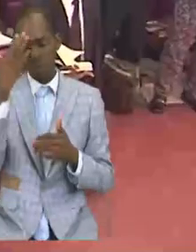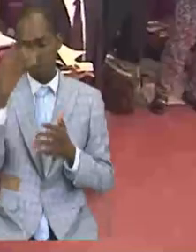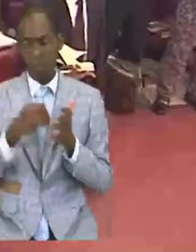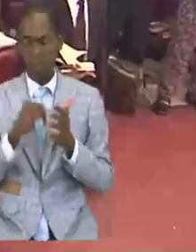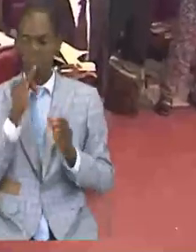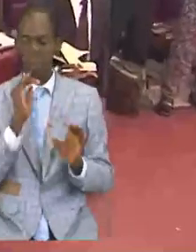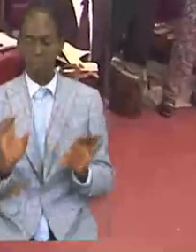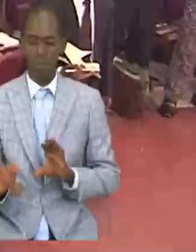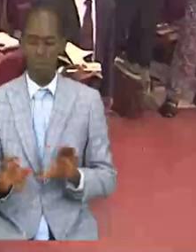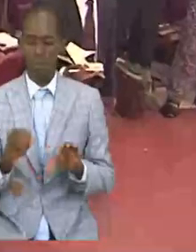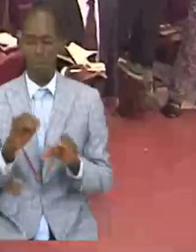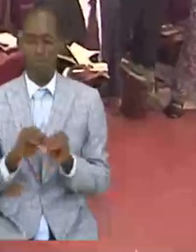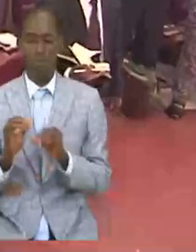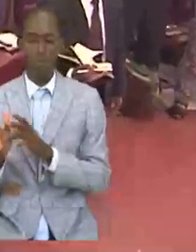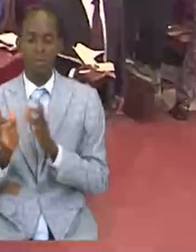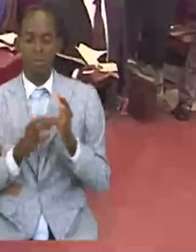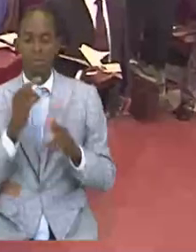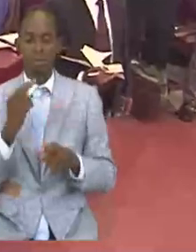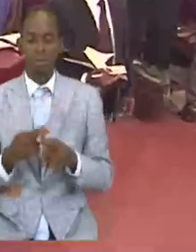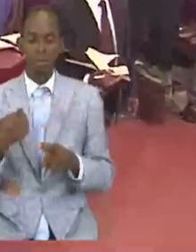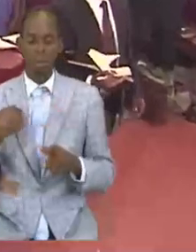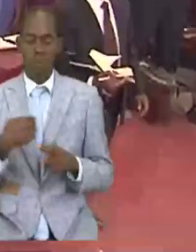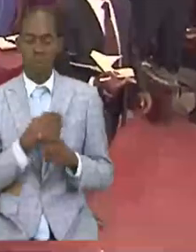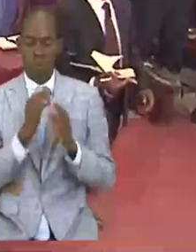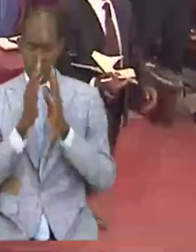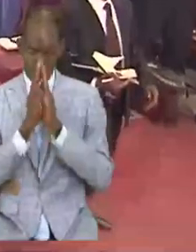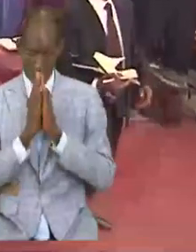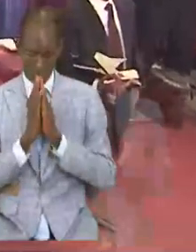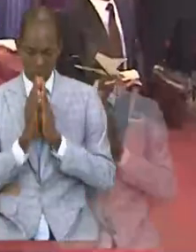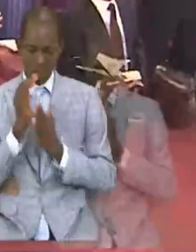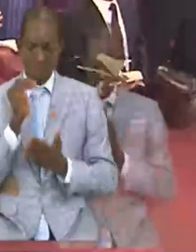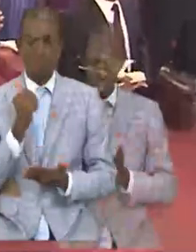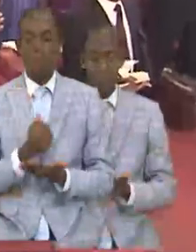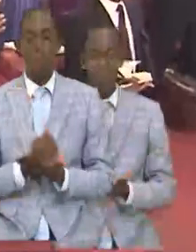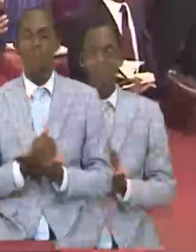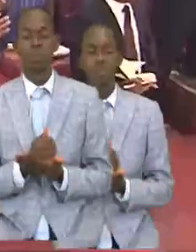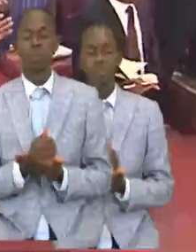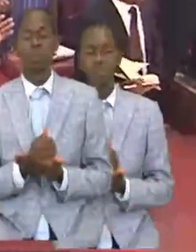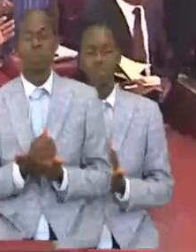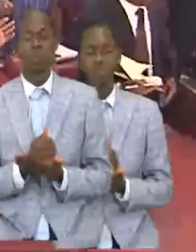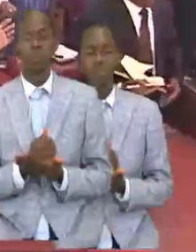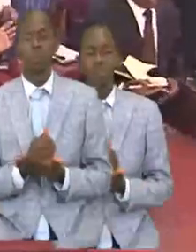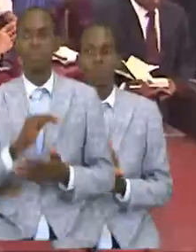fait. Au nom de Jésus, nous prions.